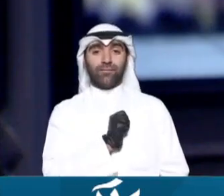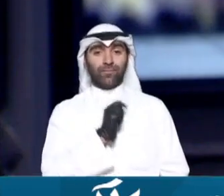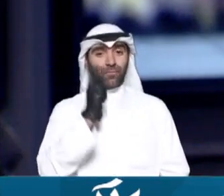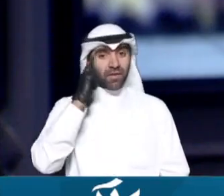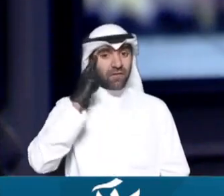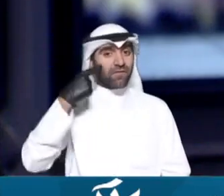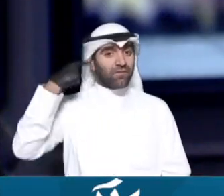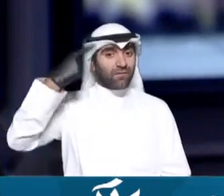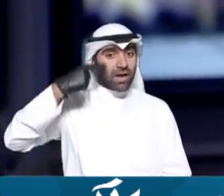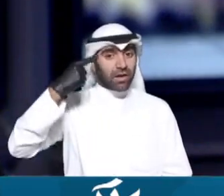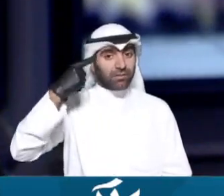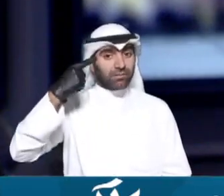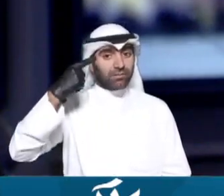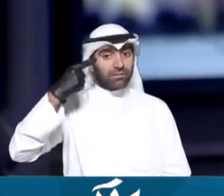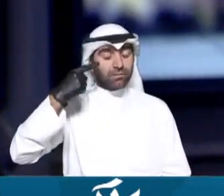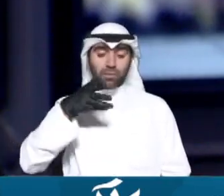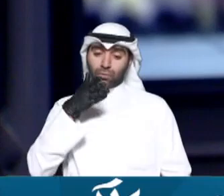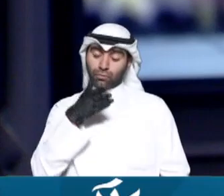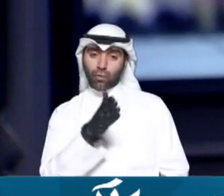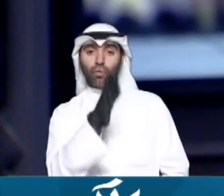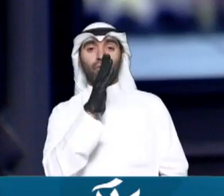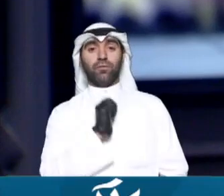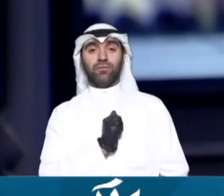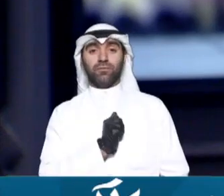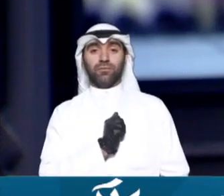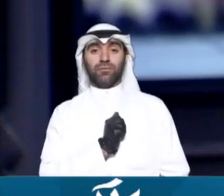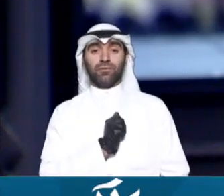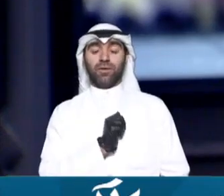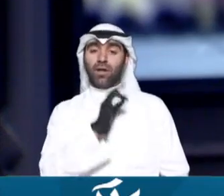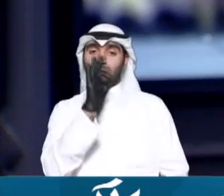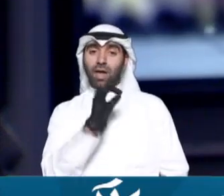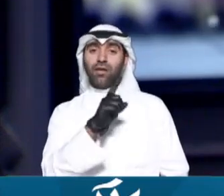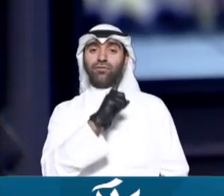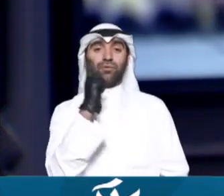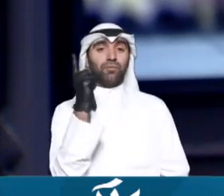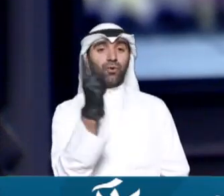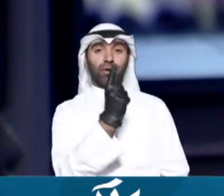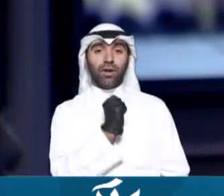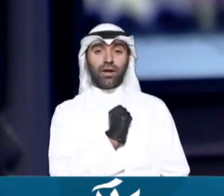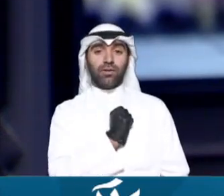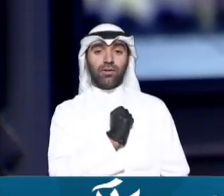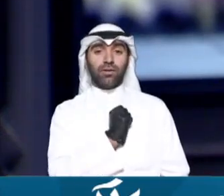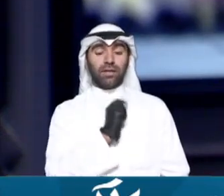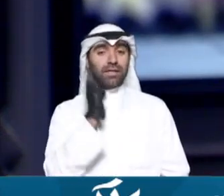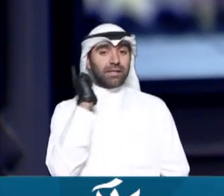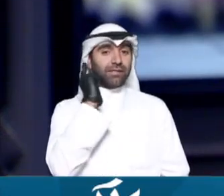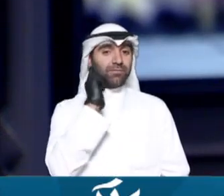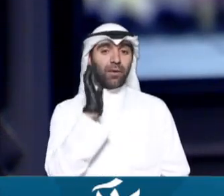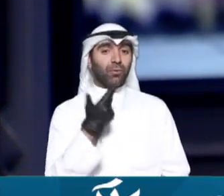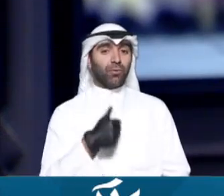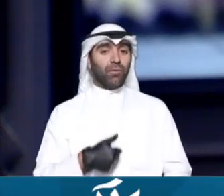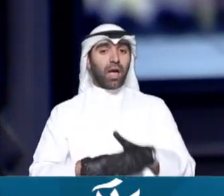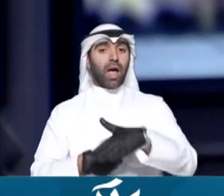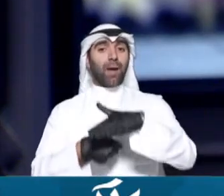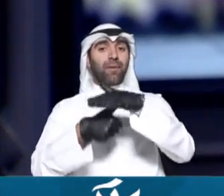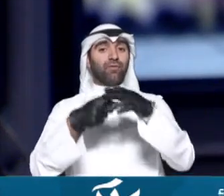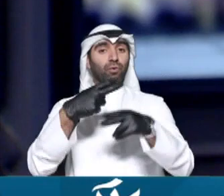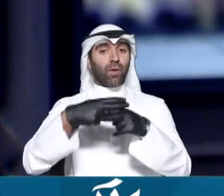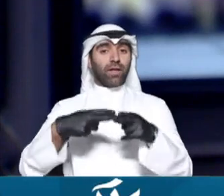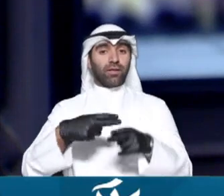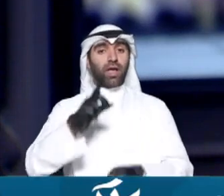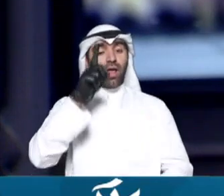وفي الحقيقة طاعة ولي الأمر واجبة. نعم. ولي أمرنا الشيخ صباح الله يحفظه. نعم. ما